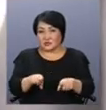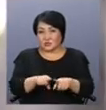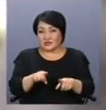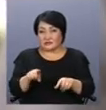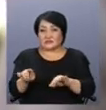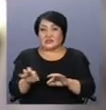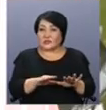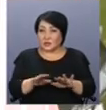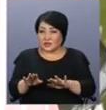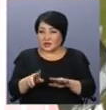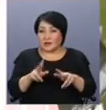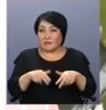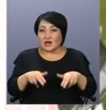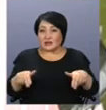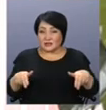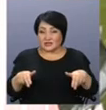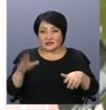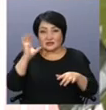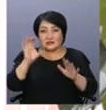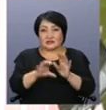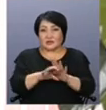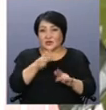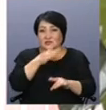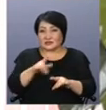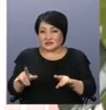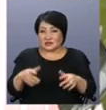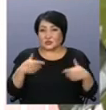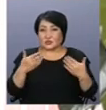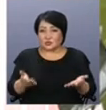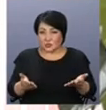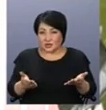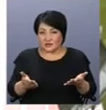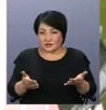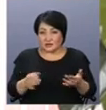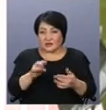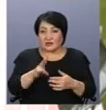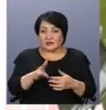Парламенттік тыңдау кезінде де ұсынылған нұсқаның жетістіктері бар.